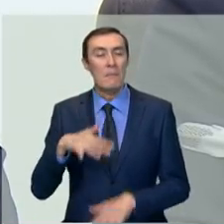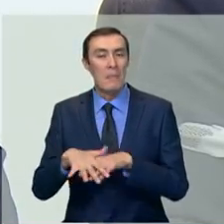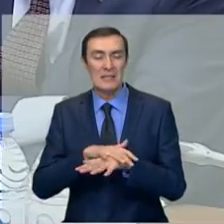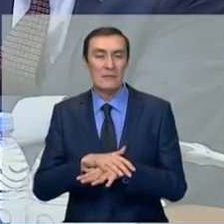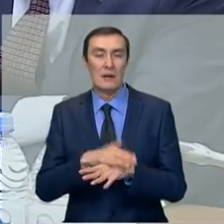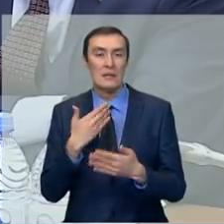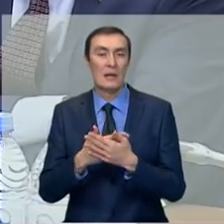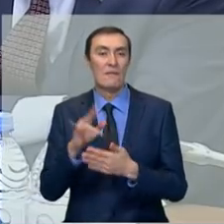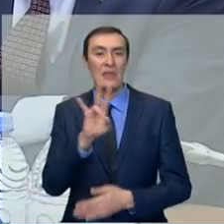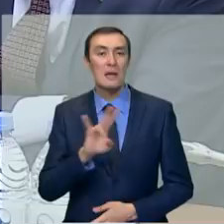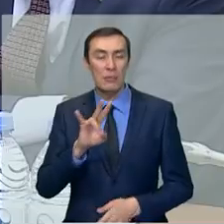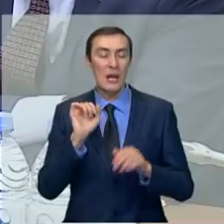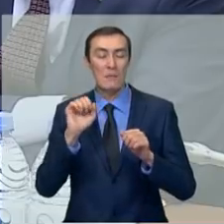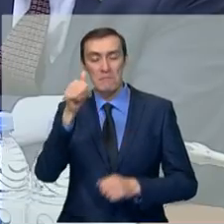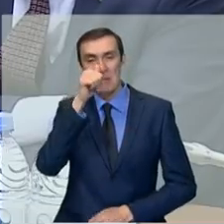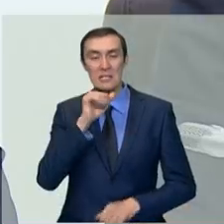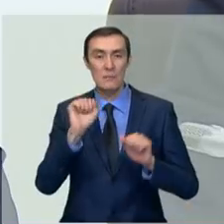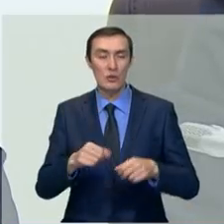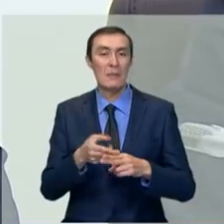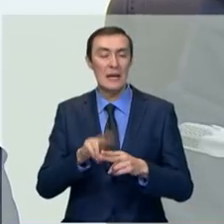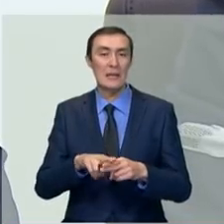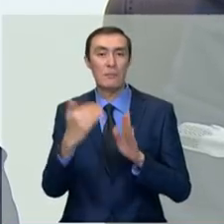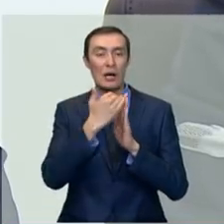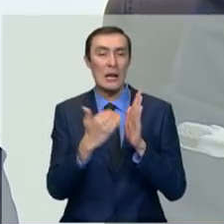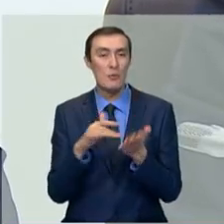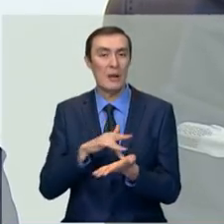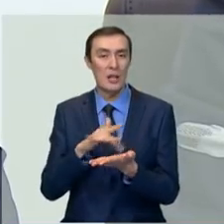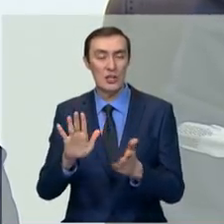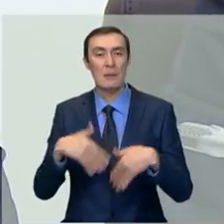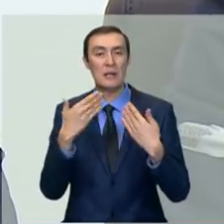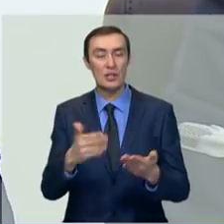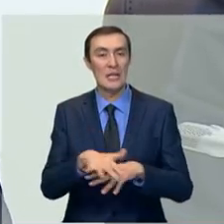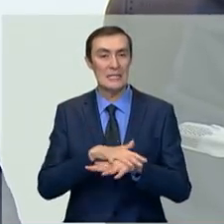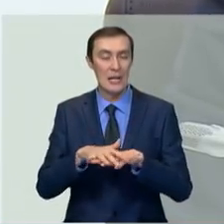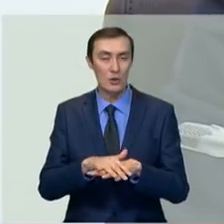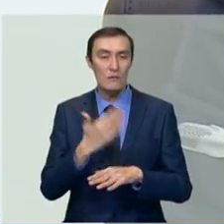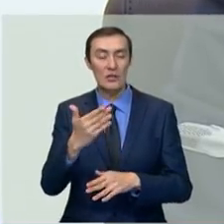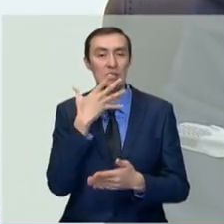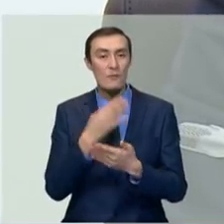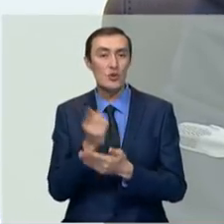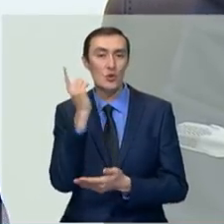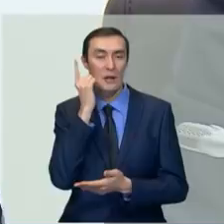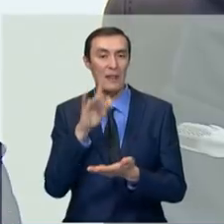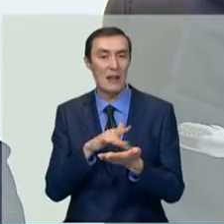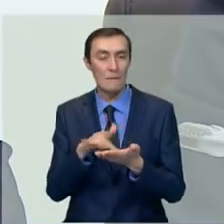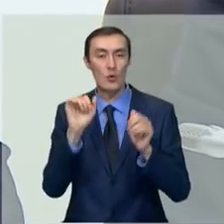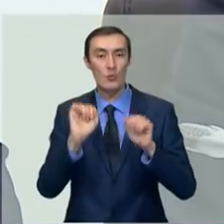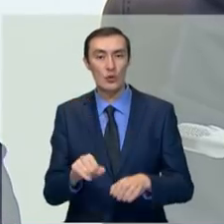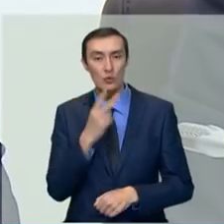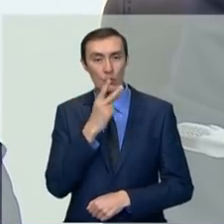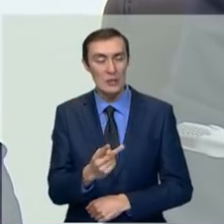ноябрь планируем, мы уже сможем данные приложения представить нашему населению. То есть вы через свои сотовые телефоны будете